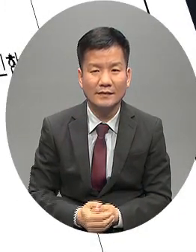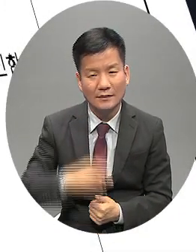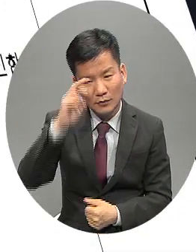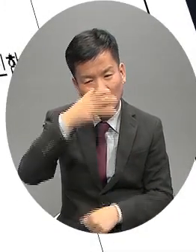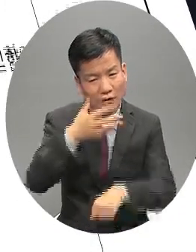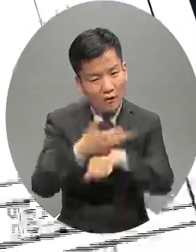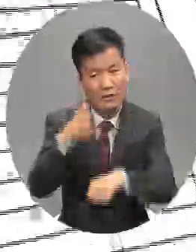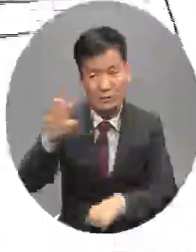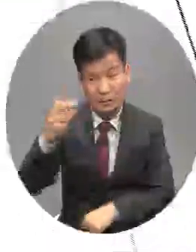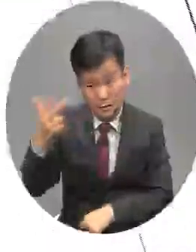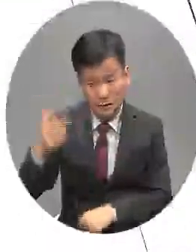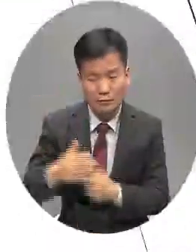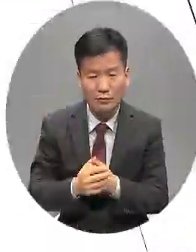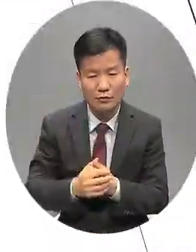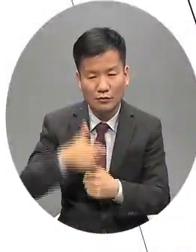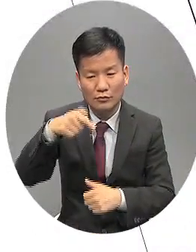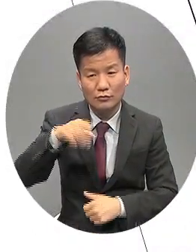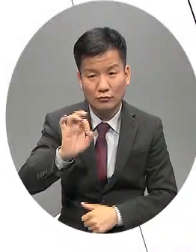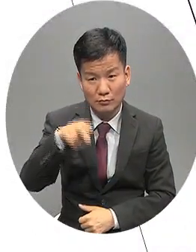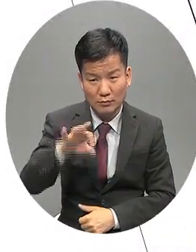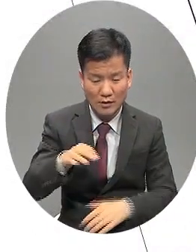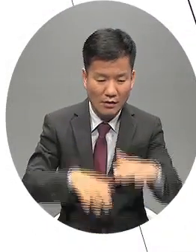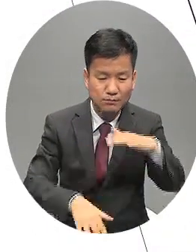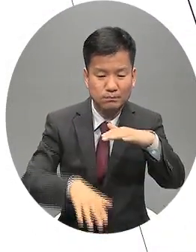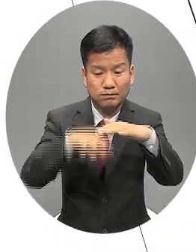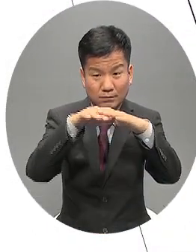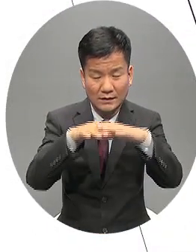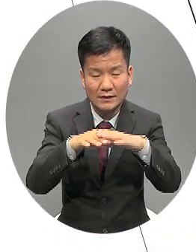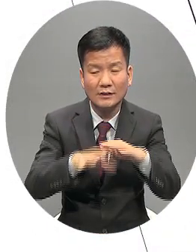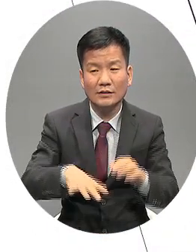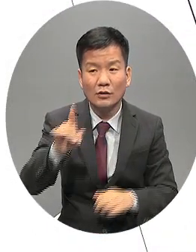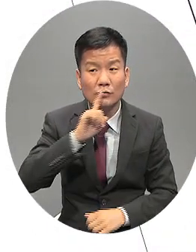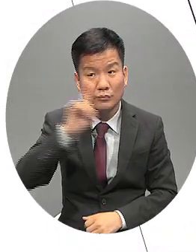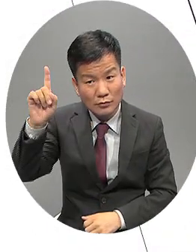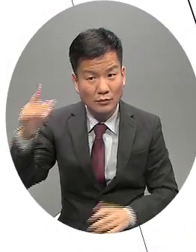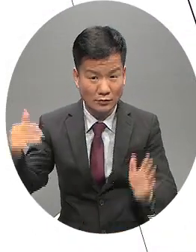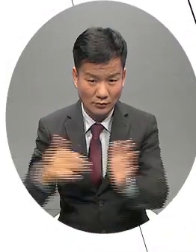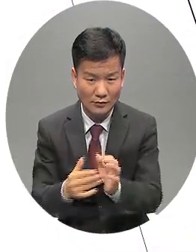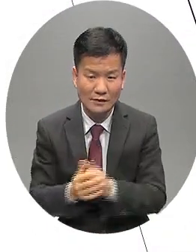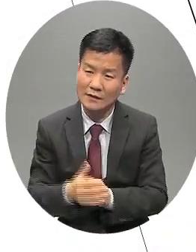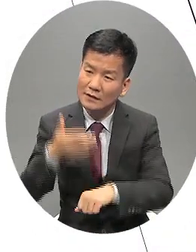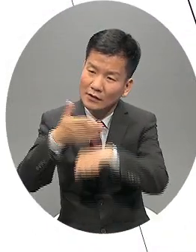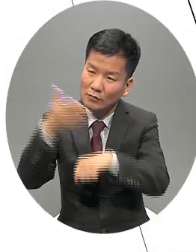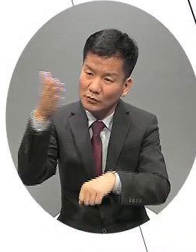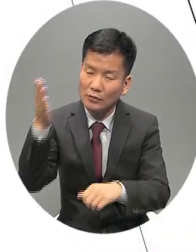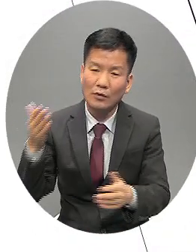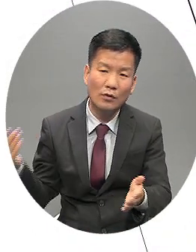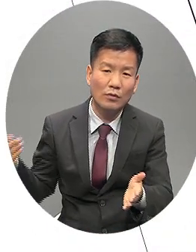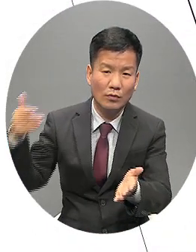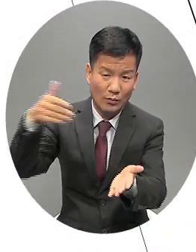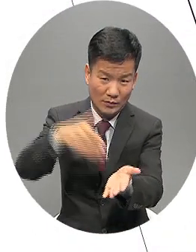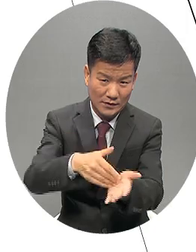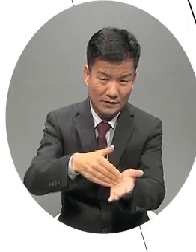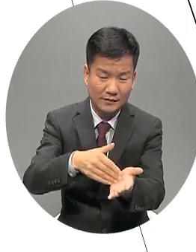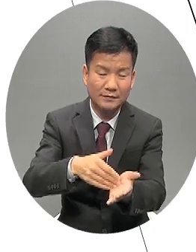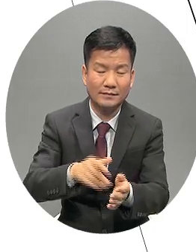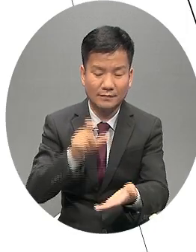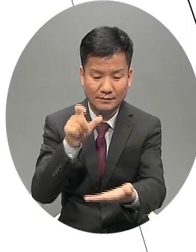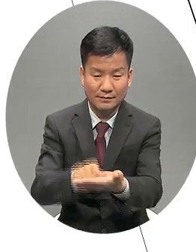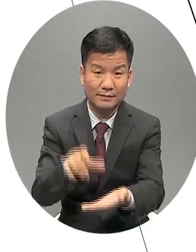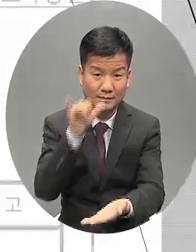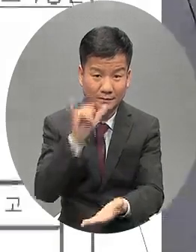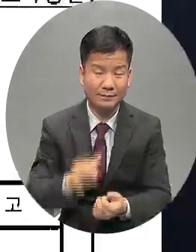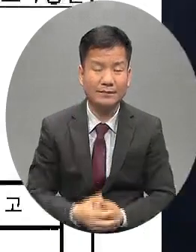8시 37분에는 신고가 처음 접수됐고 9시를 넘겨 선착대 현장에 도착했다고